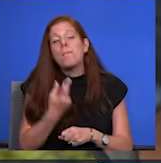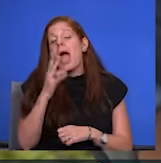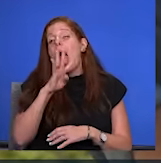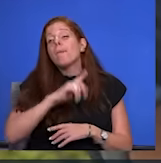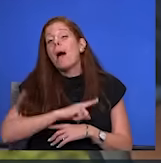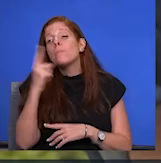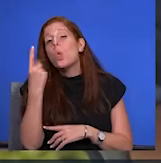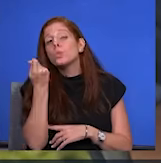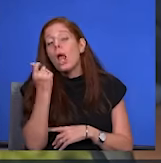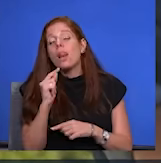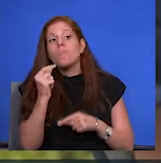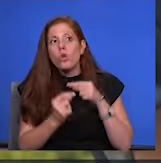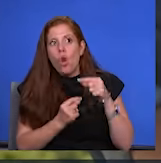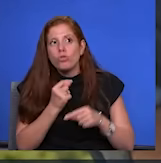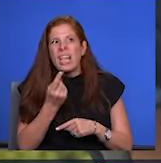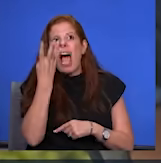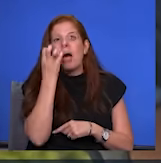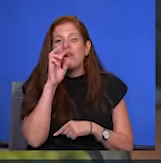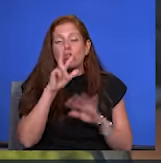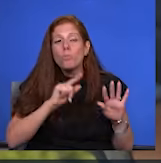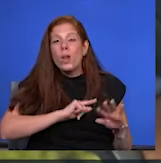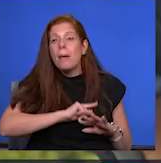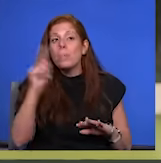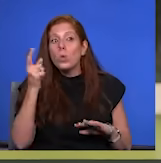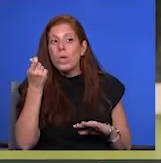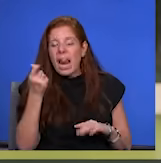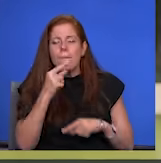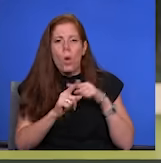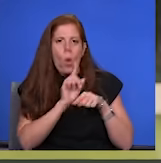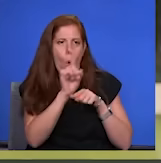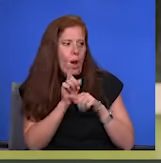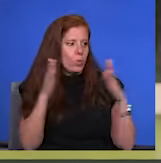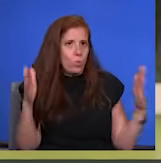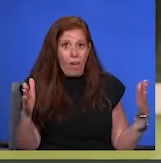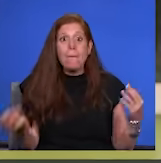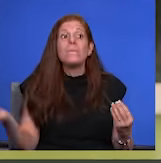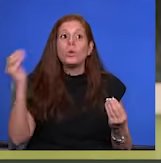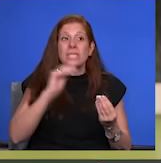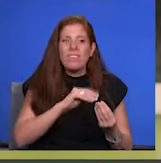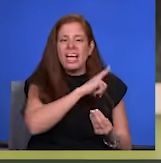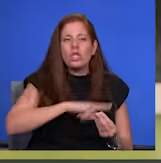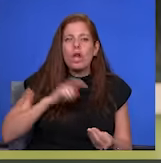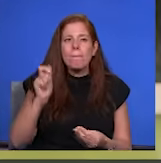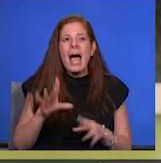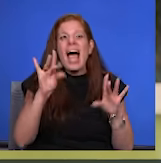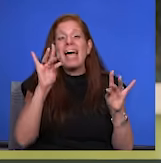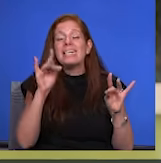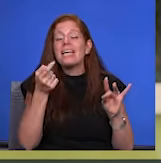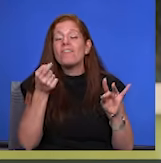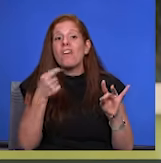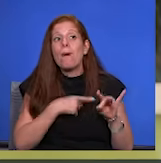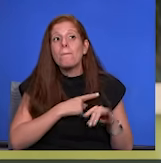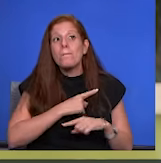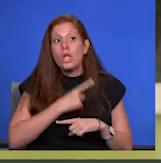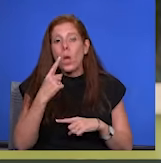שקלים בשנה, כ-48 מיליון שקלים לכל התקופה. נוסף על זה, העירייה שילמה כ-10.25 מיליון שקלים על עלות